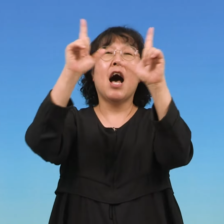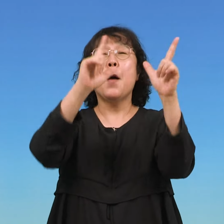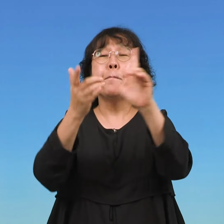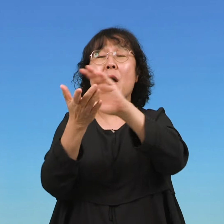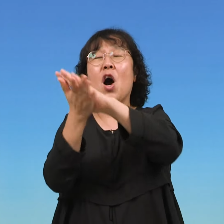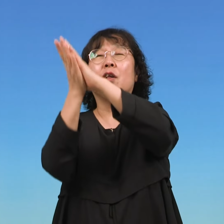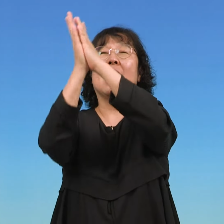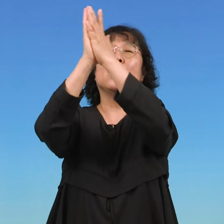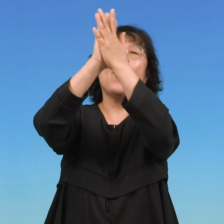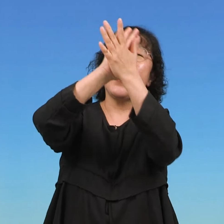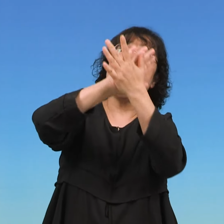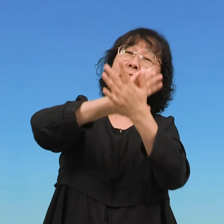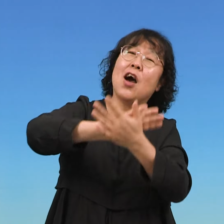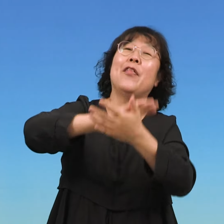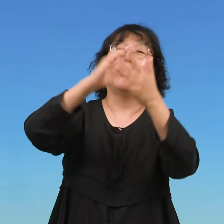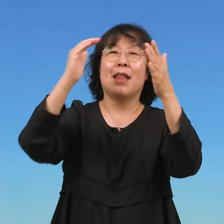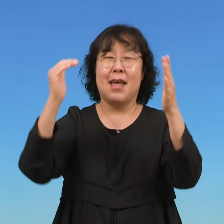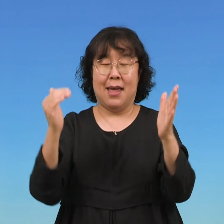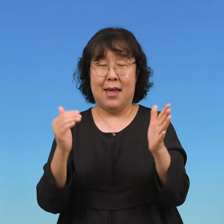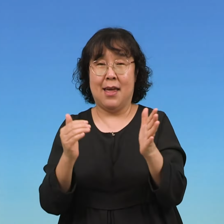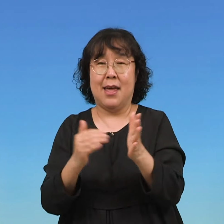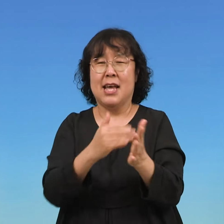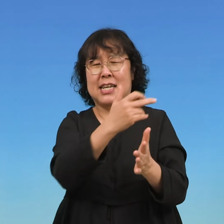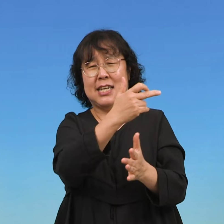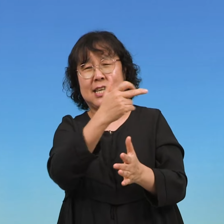모든 사람이었네